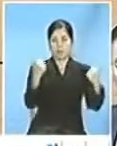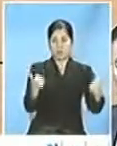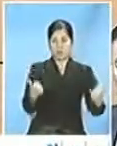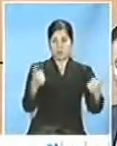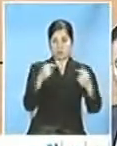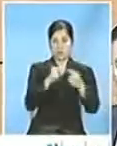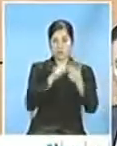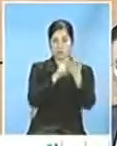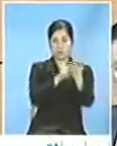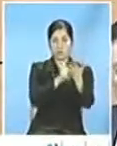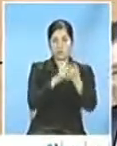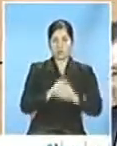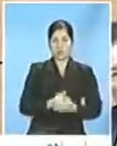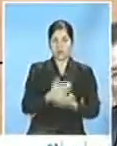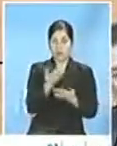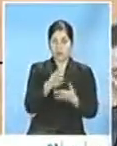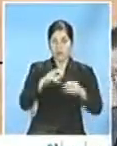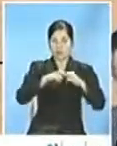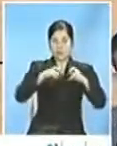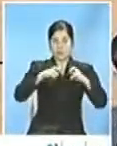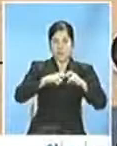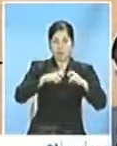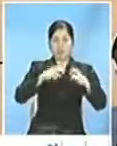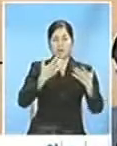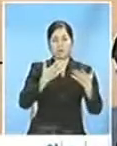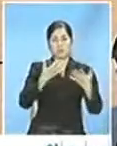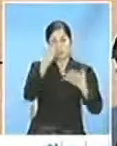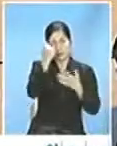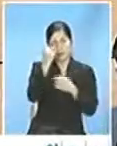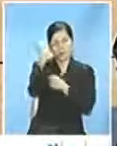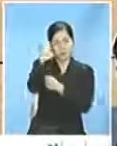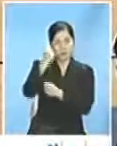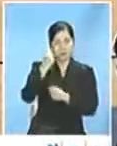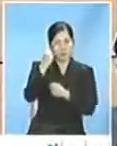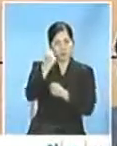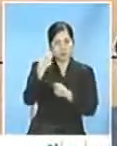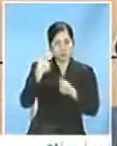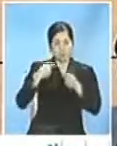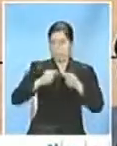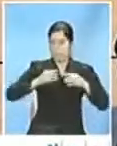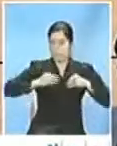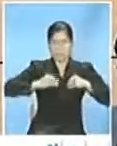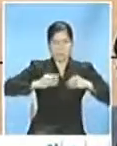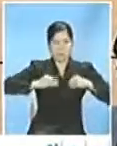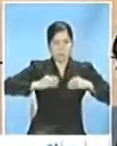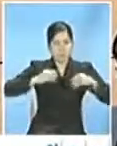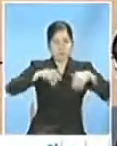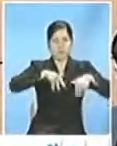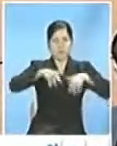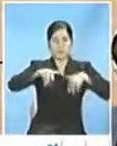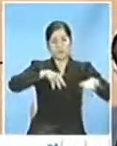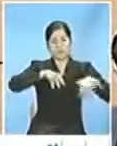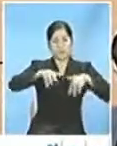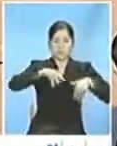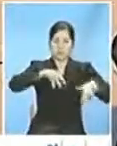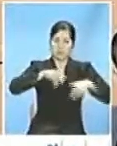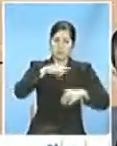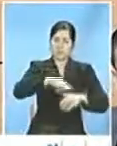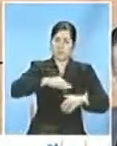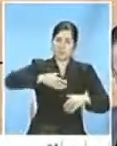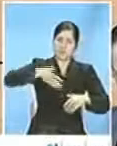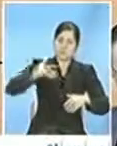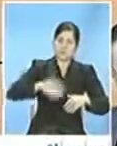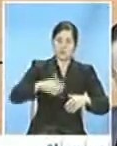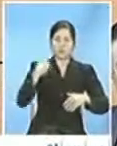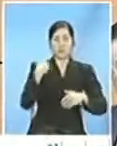อยู่แล้วเดินไม่ได้ถูกประท้วงอย่างรุนแรงถูกคัดค้านโดยประชาชนอย่างกว้างขวางนั่นก็เพ